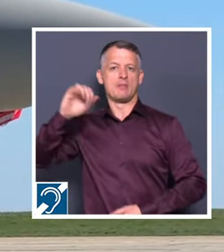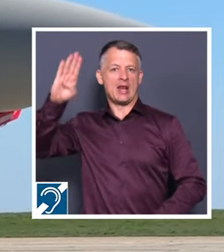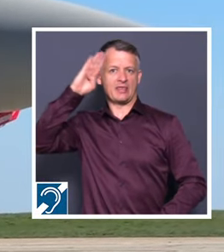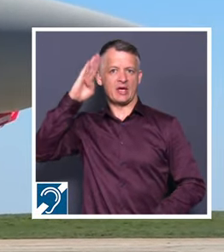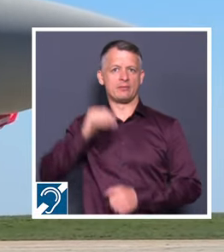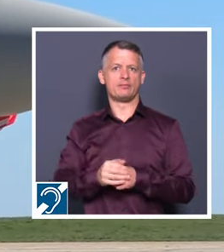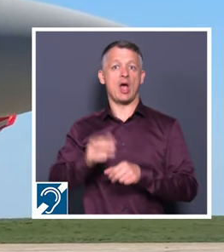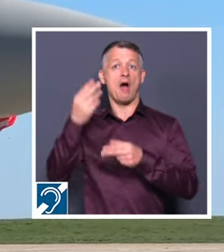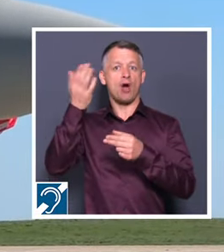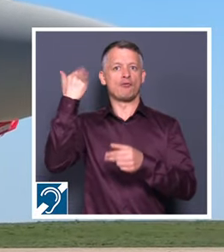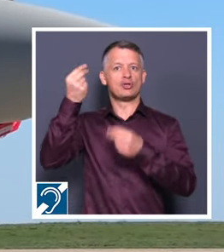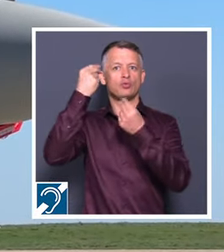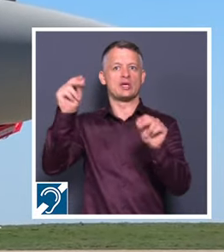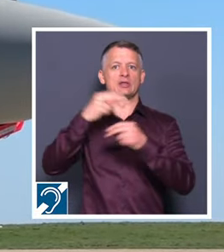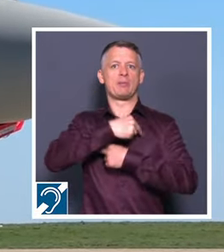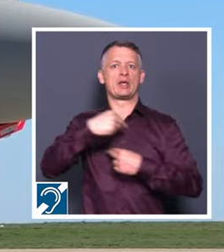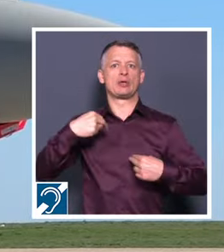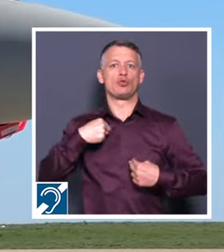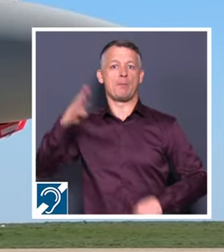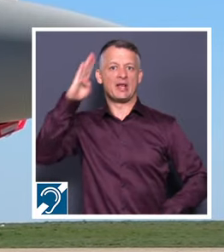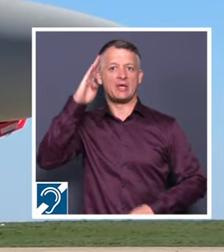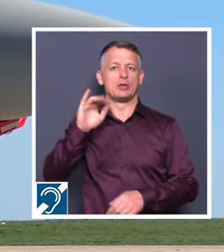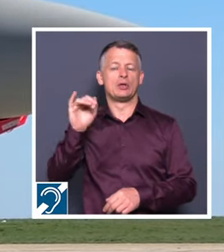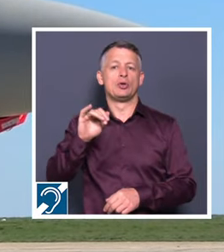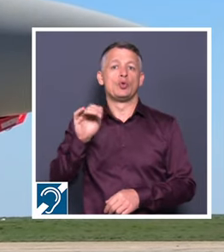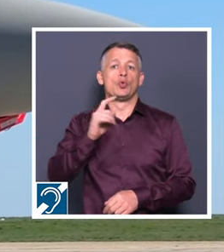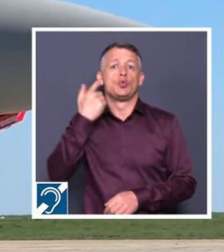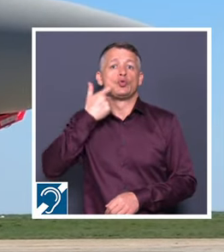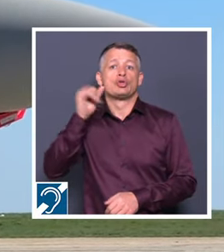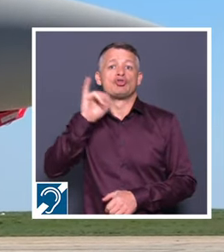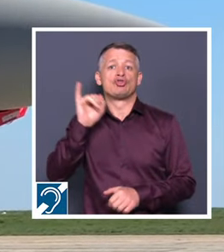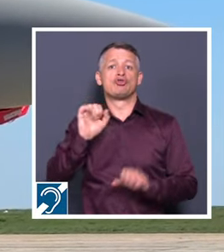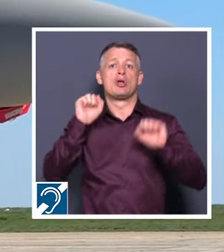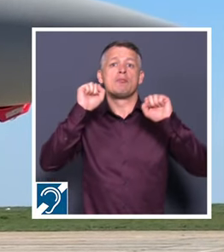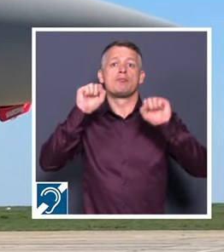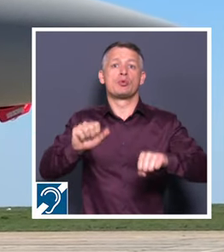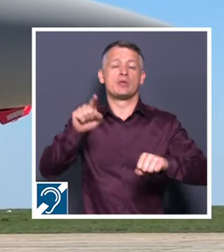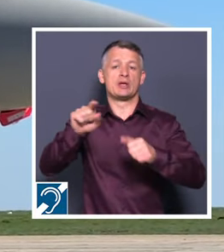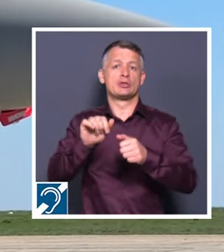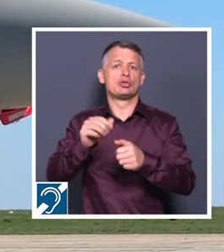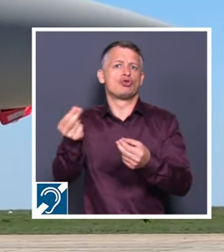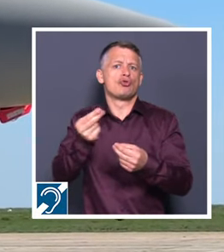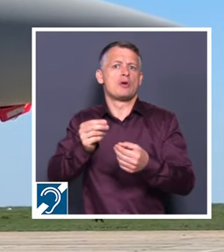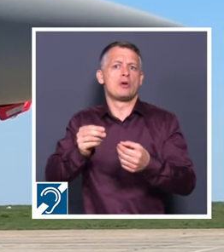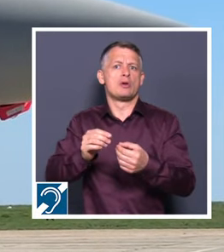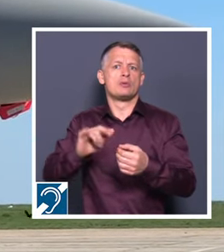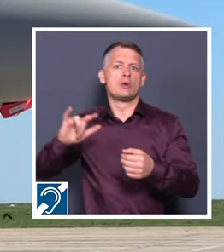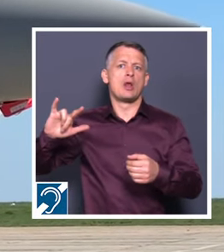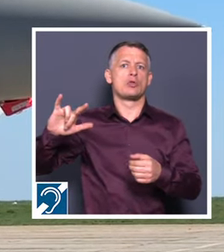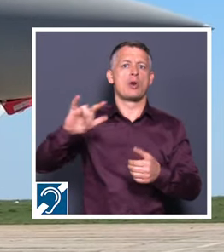militar. Încă nu este clar cui aparțineau dronele sau de ce zburau atât de aproape de aeroport.